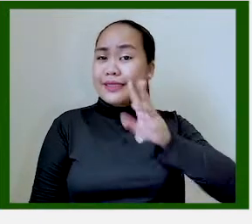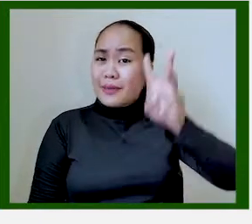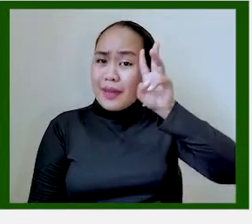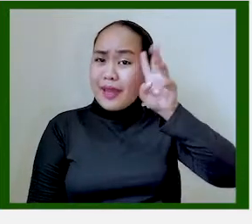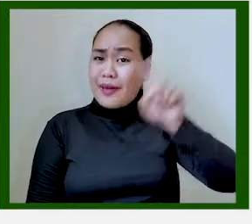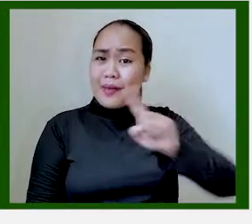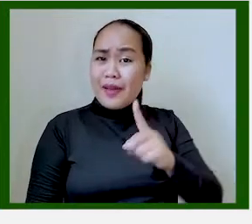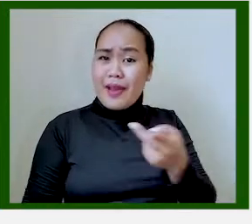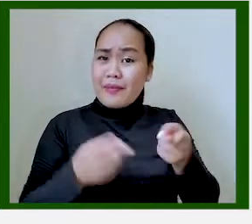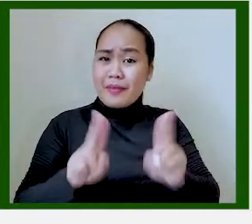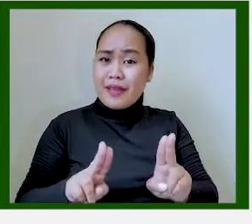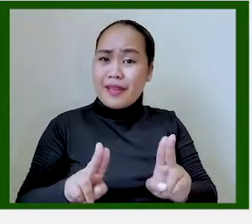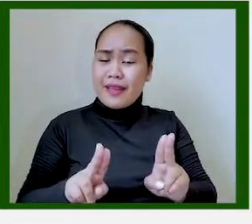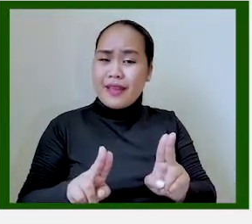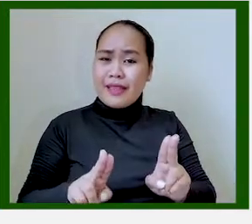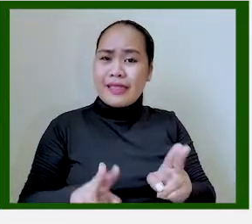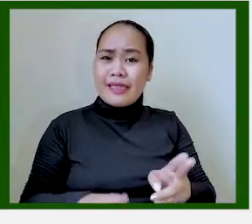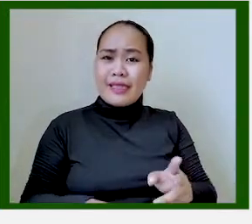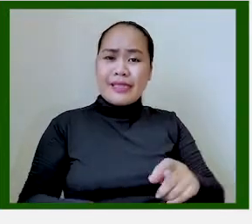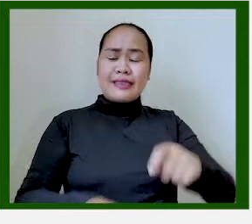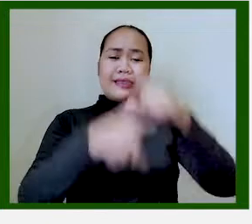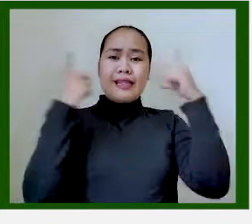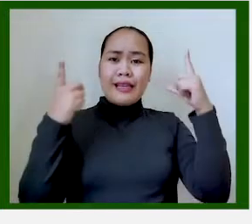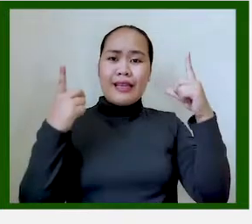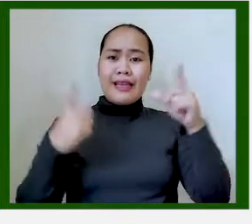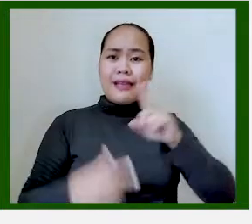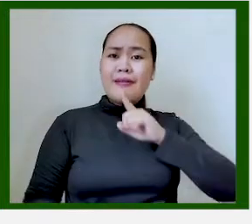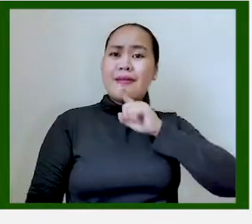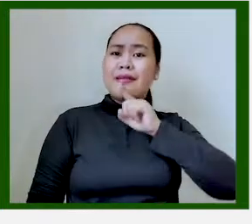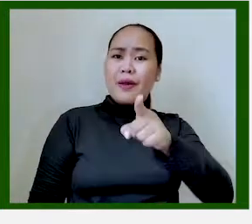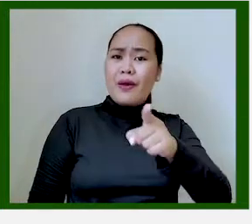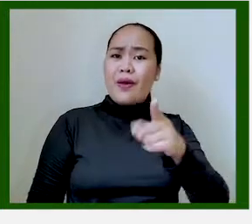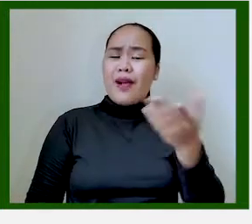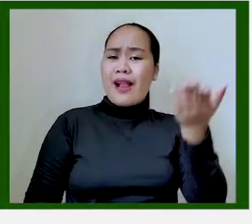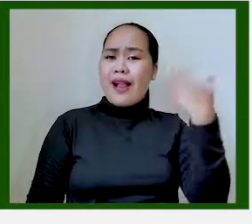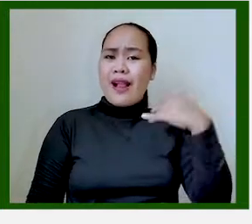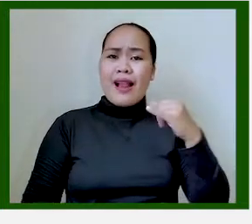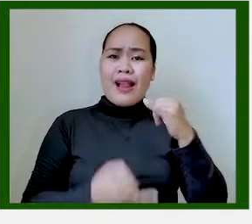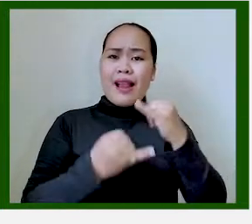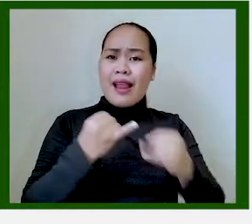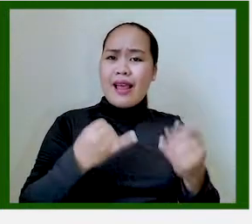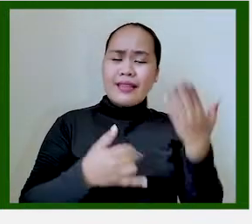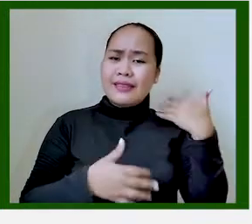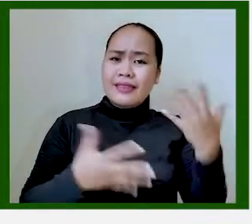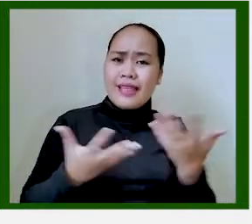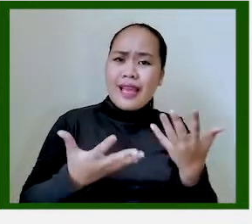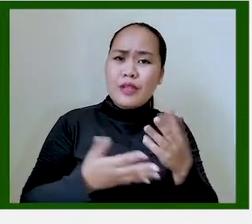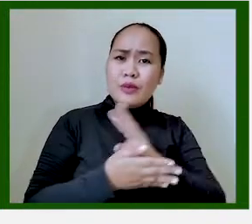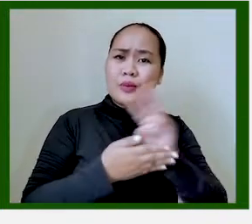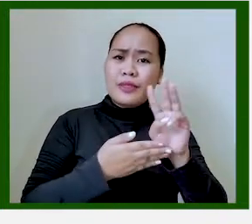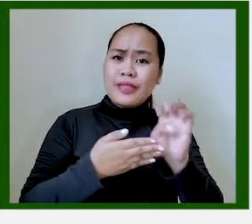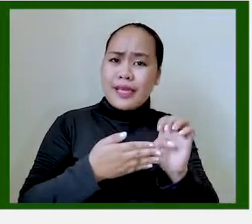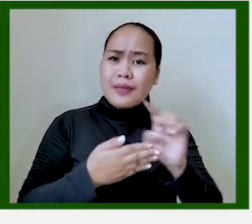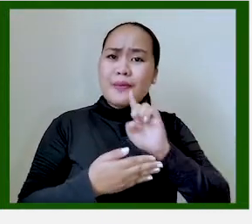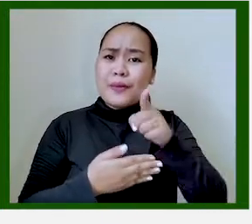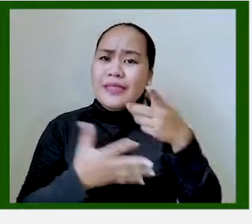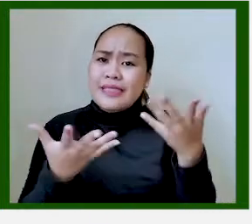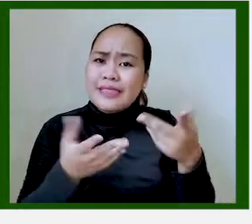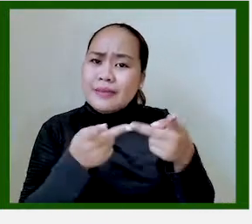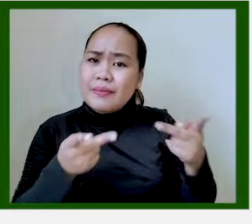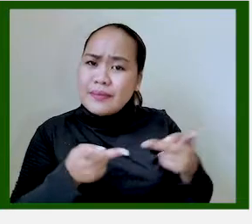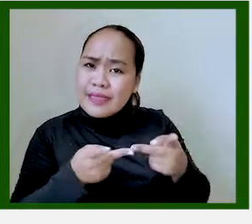nakaraang weekend, no, ginulantang po tayo dito po sa ating barangay, particularly dito po sa Topaz Road, no,